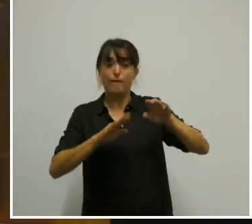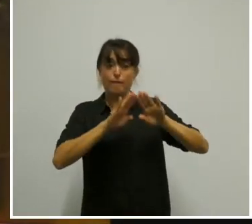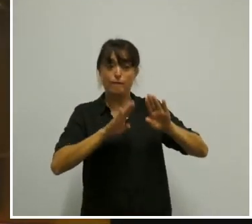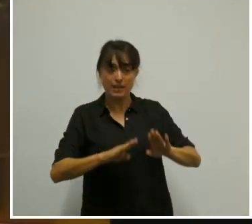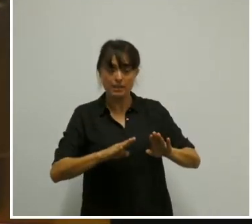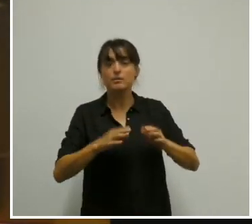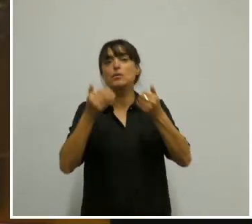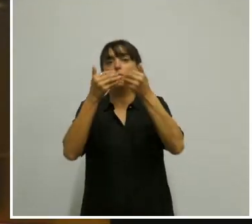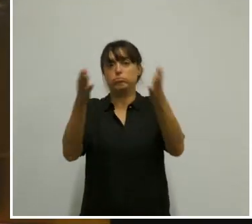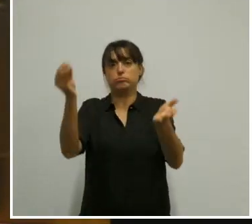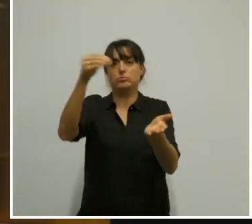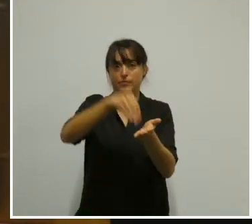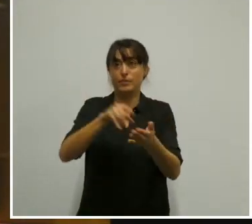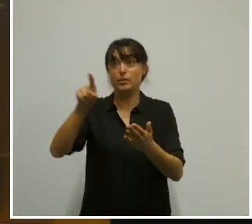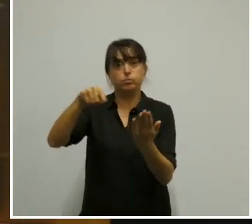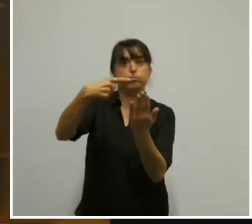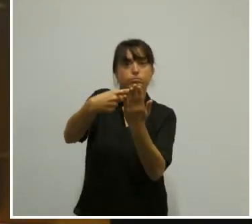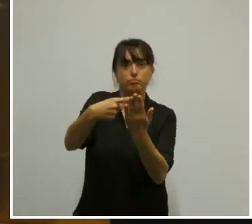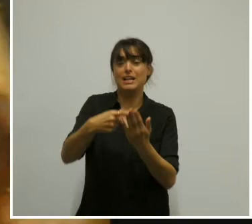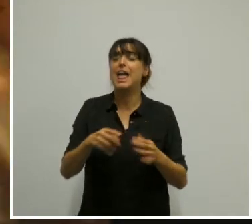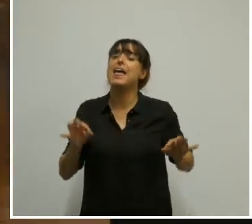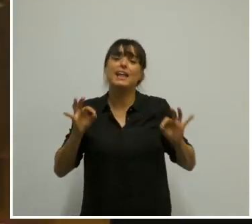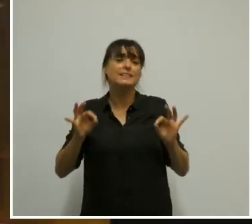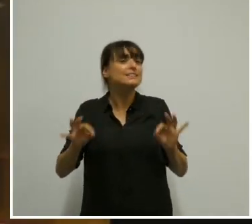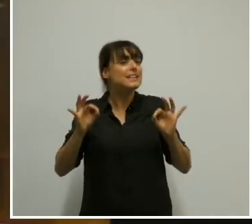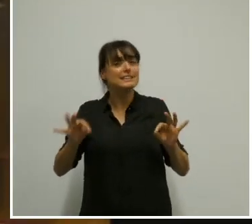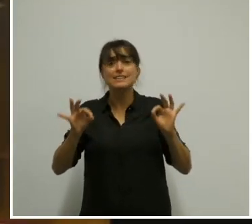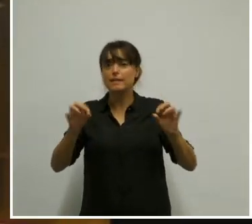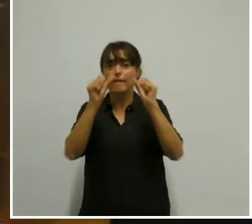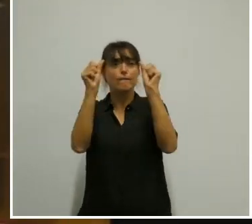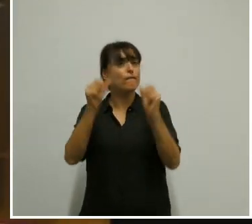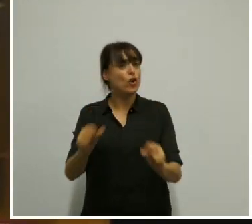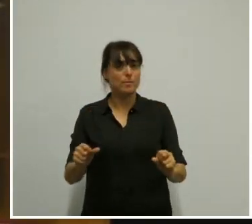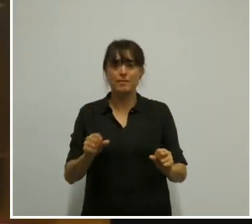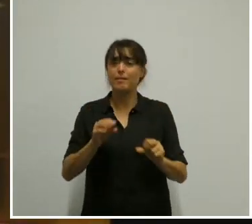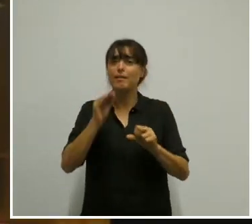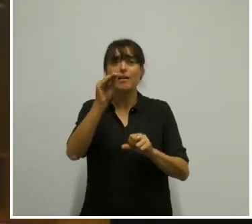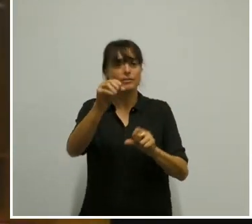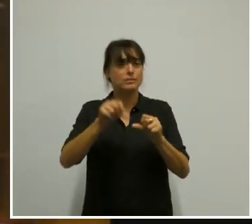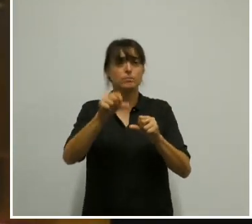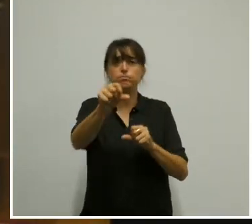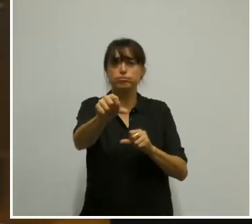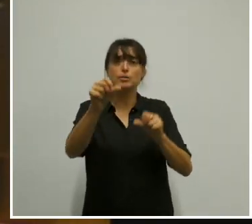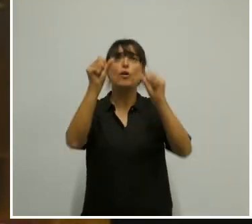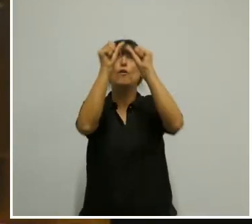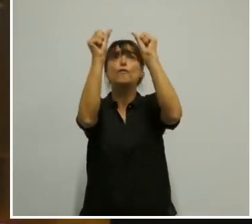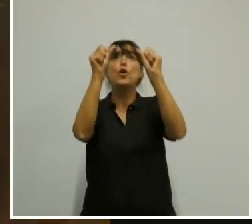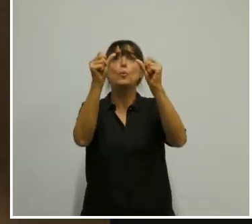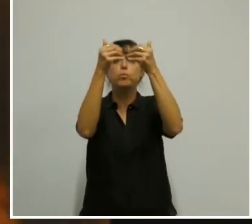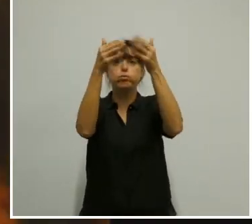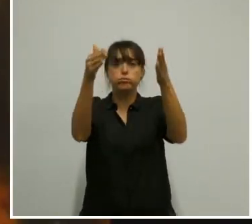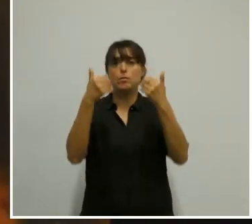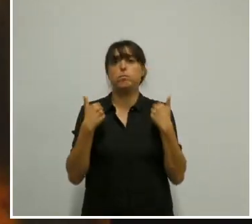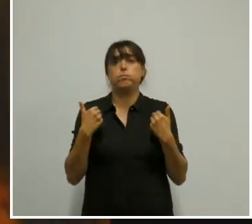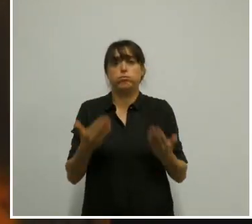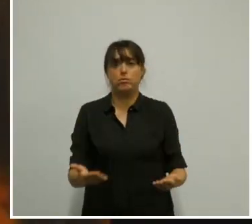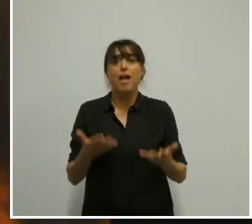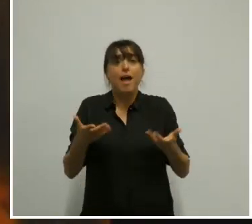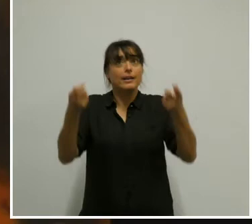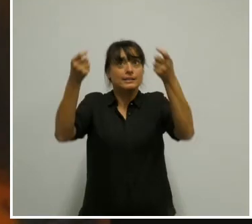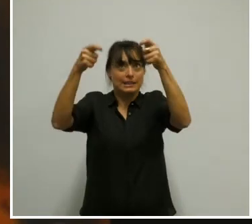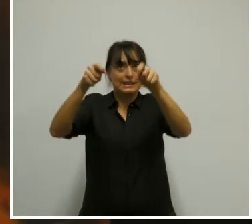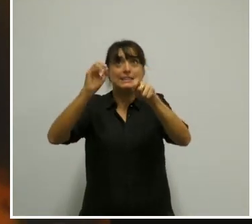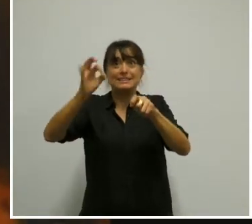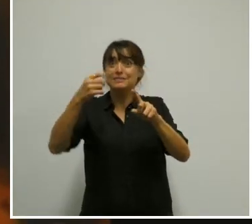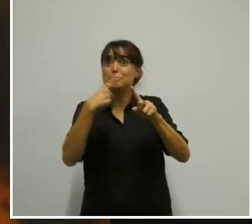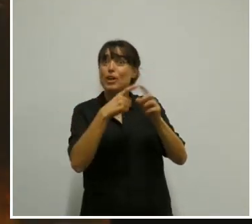totes, sí és que és la manera. No hi ha... S'obrirà en breu, vale? Perquè ara mateix